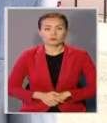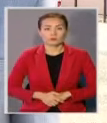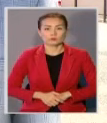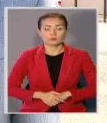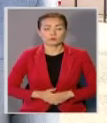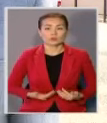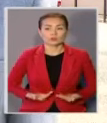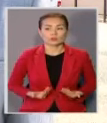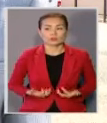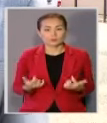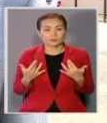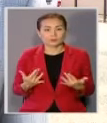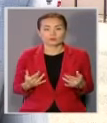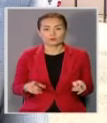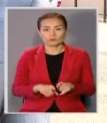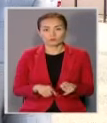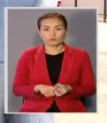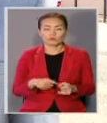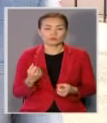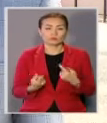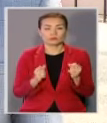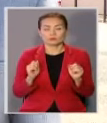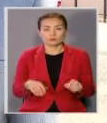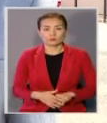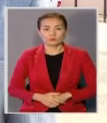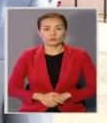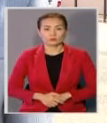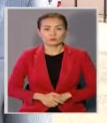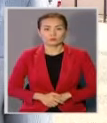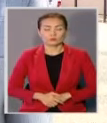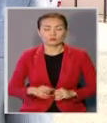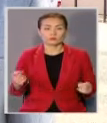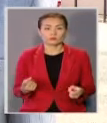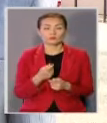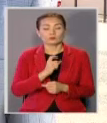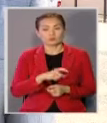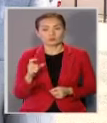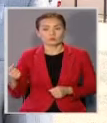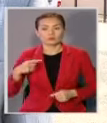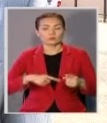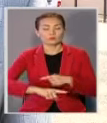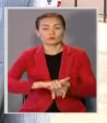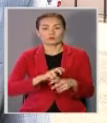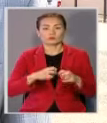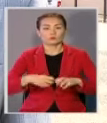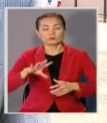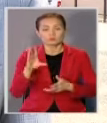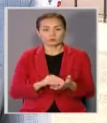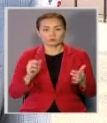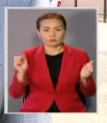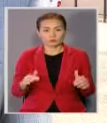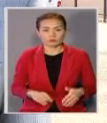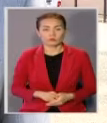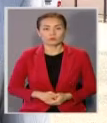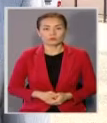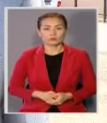халықтың өміріне қажеттілігі туындап отыр. Қарапайым адамдардың арасындағы даулы мәселелердің